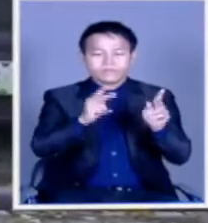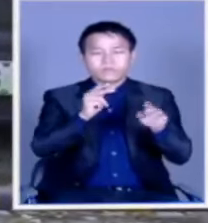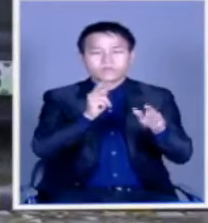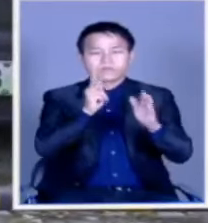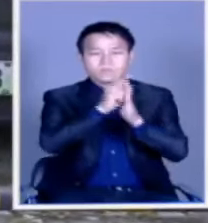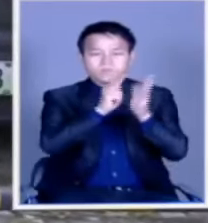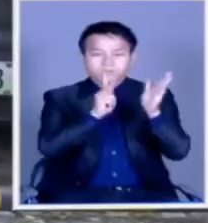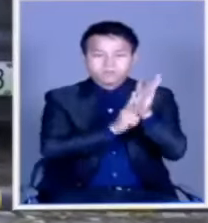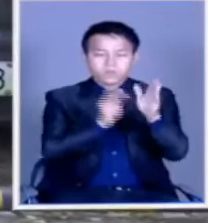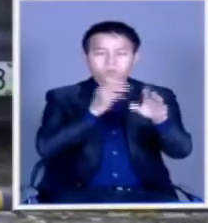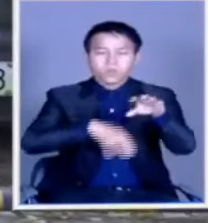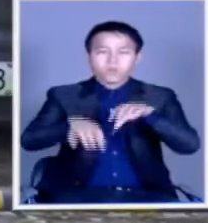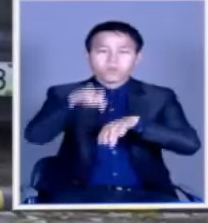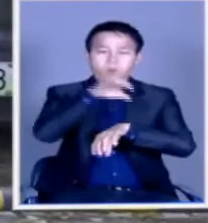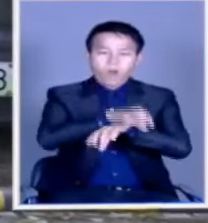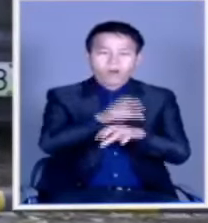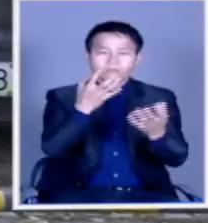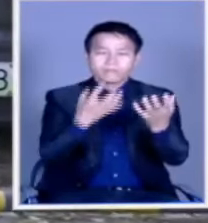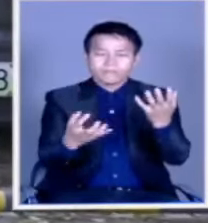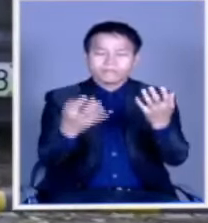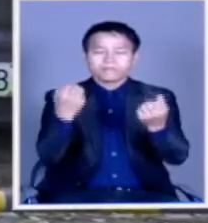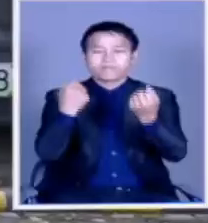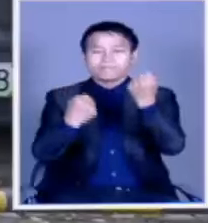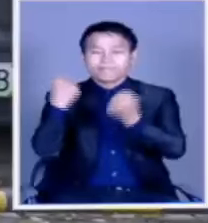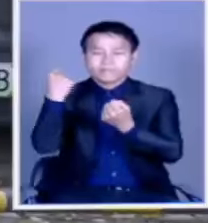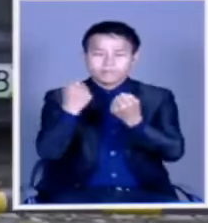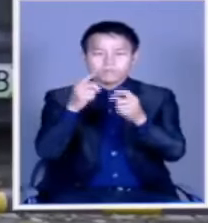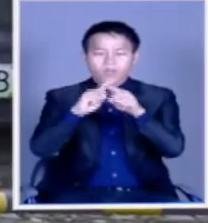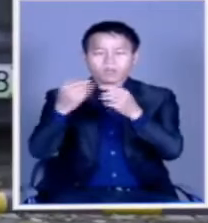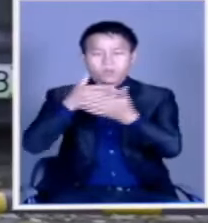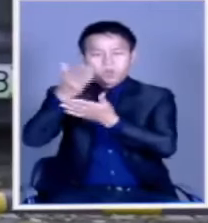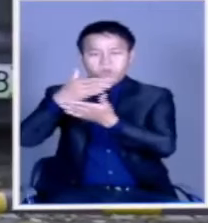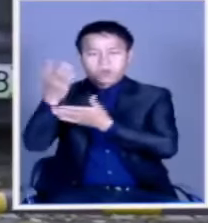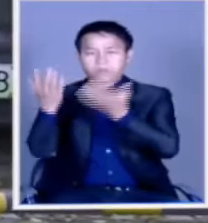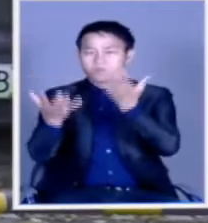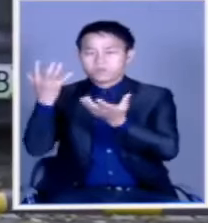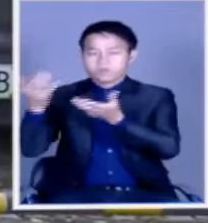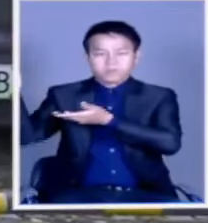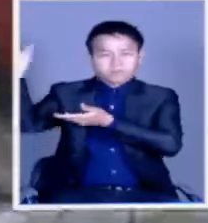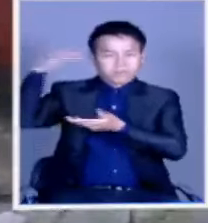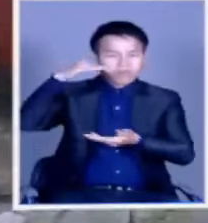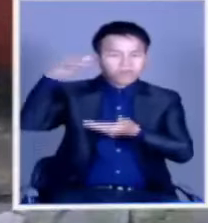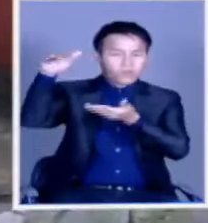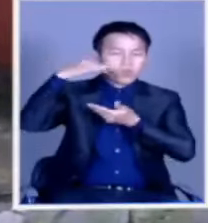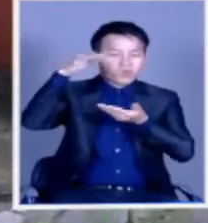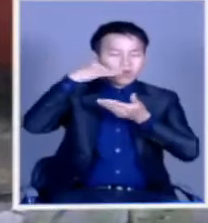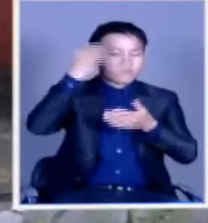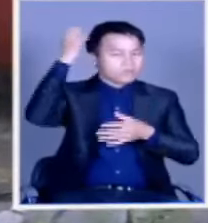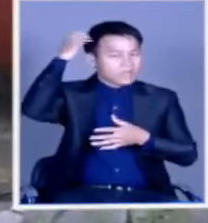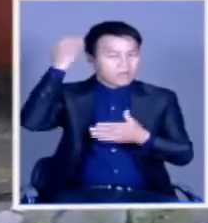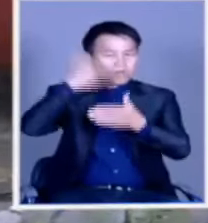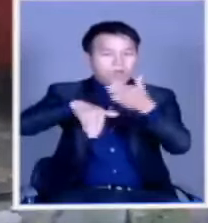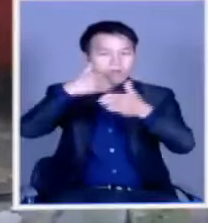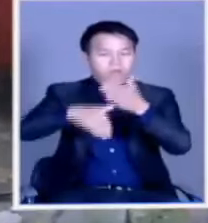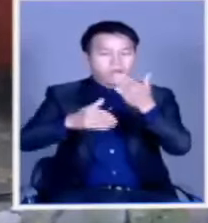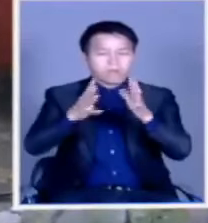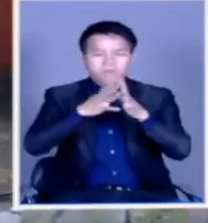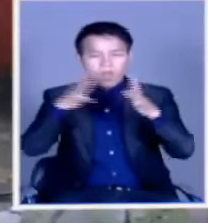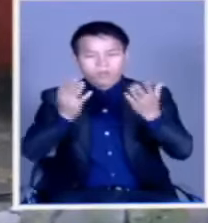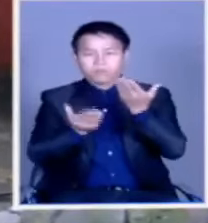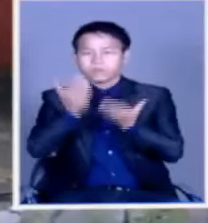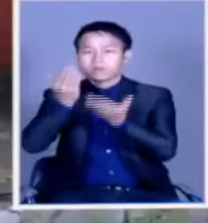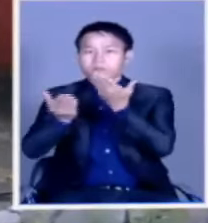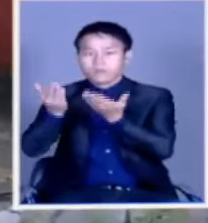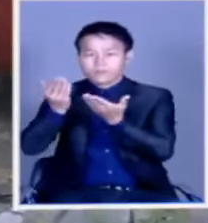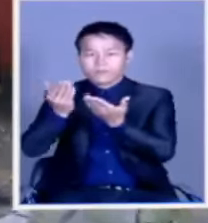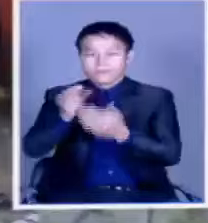องส่วยสาอากรบ่จำกัดโควต้าน้ำเข้าเพื่อส่งเสริมการแข่งขันราคาตามกลไกตลาดหับประกัน